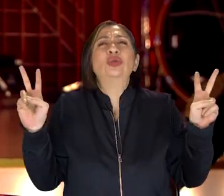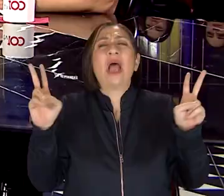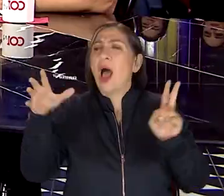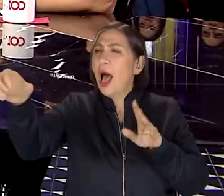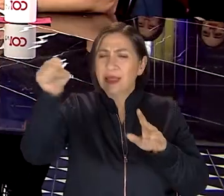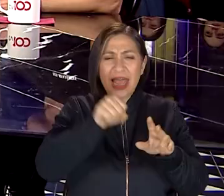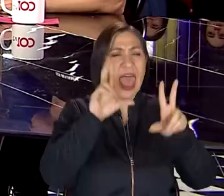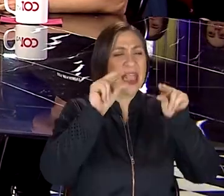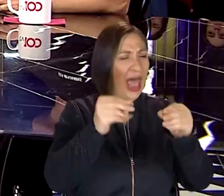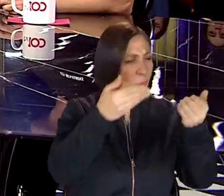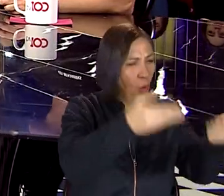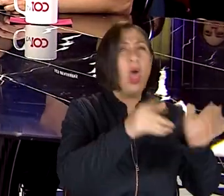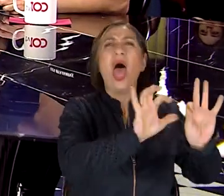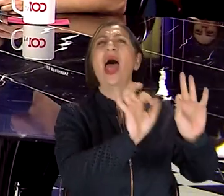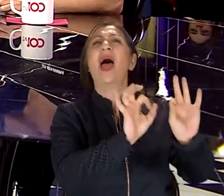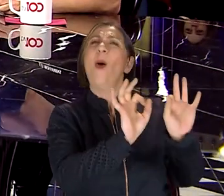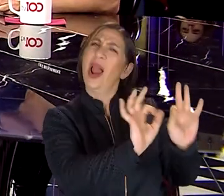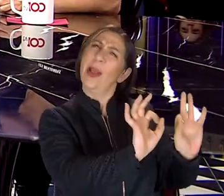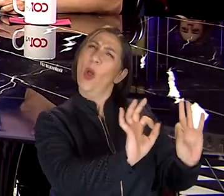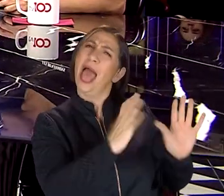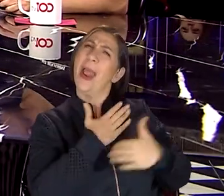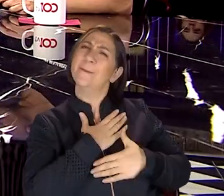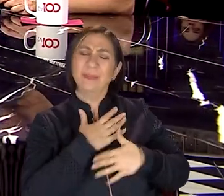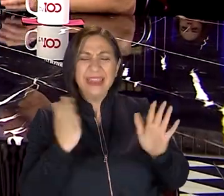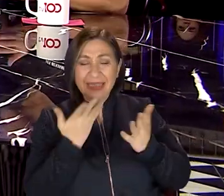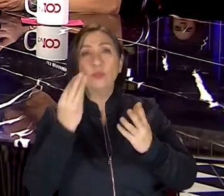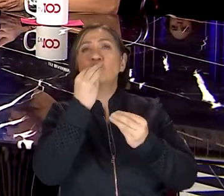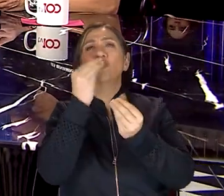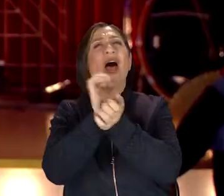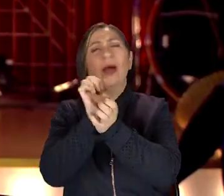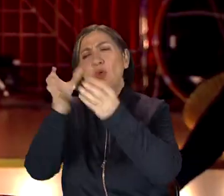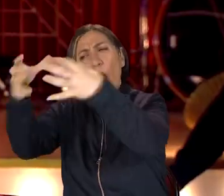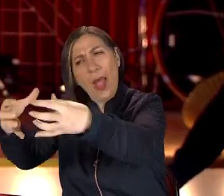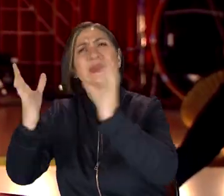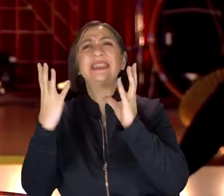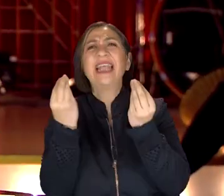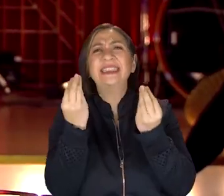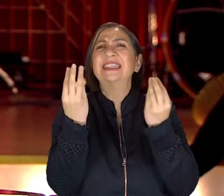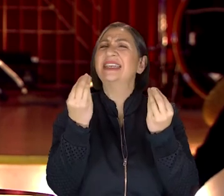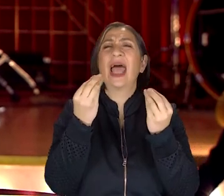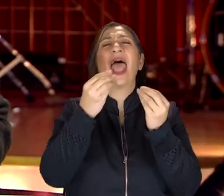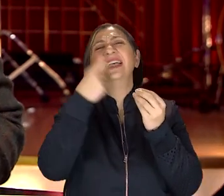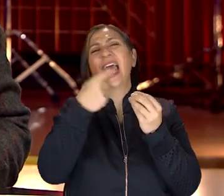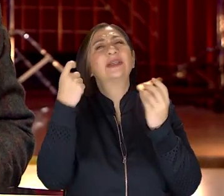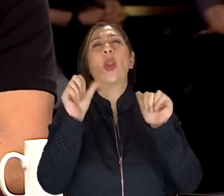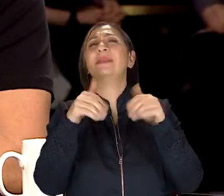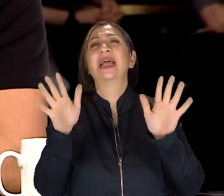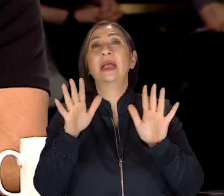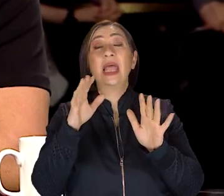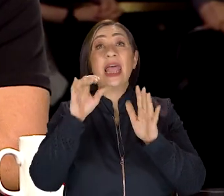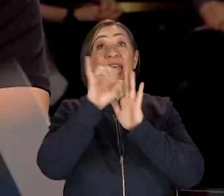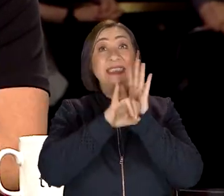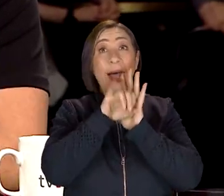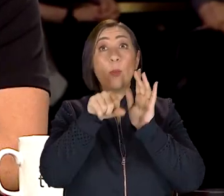getirdin yatağa koydun neyse tamam o. Neyse o. Neyse yani. O abi. Ha, çürükse mutfağa çürük. Da koyabilirsin yanlış taze anlaşılmasın. Taze. Evet, evet. Neyse, kesinlikle. Ama Instagram'da